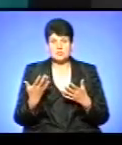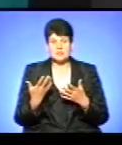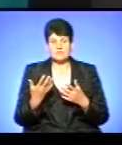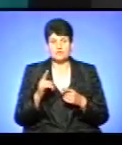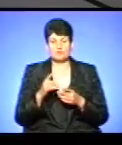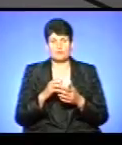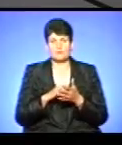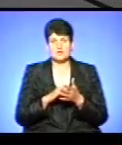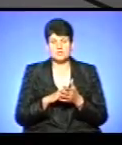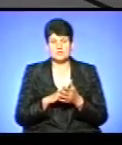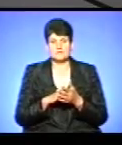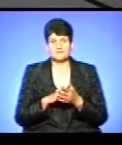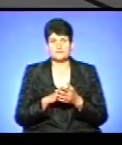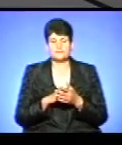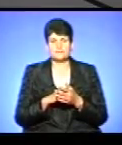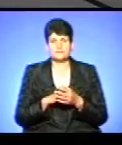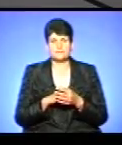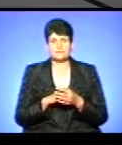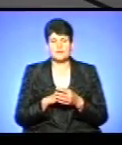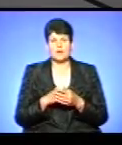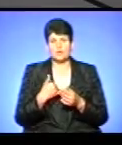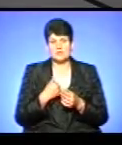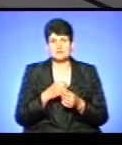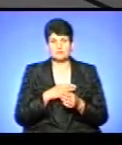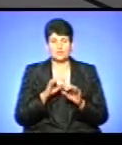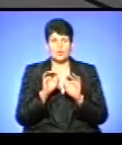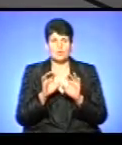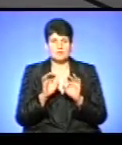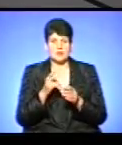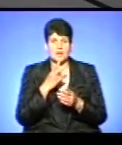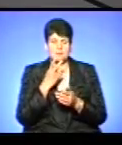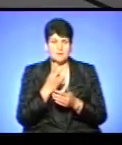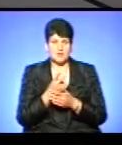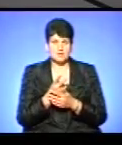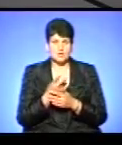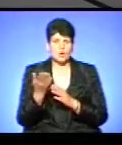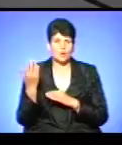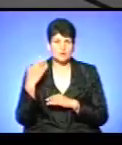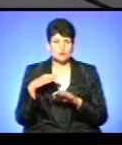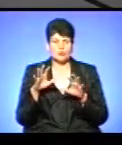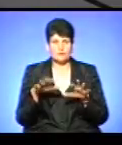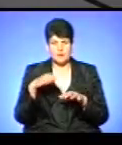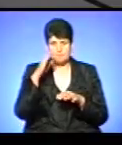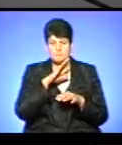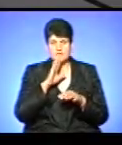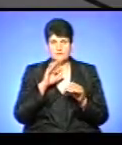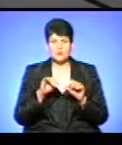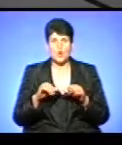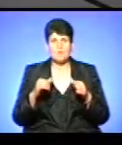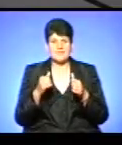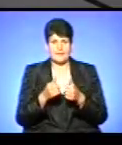чому причина. Ми вас почули. В нас ще був коментар і бачення колишньої голови батьківського